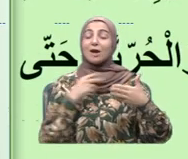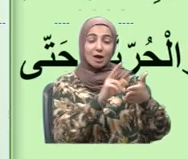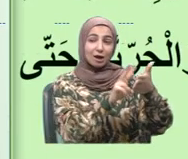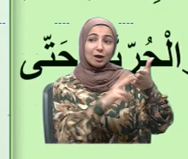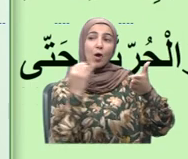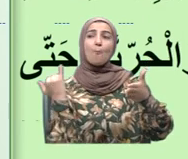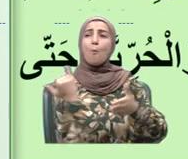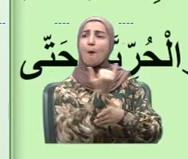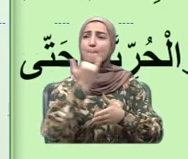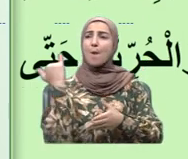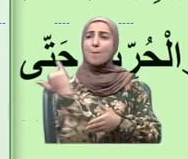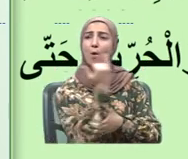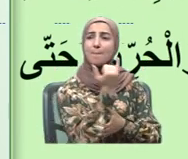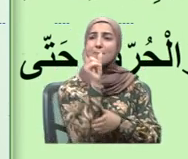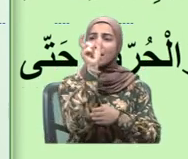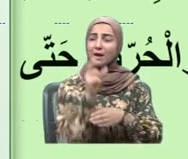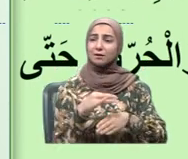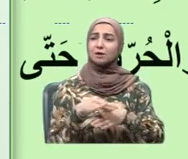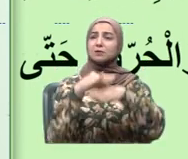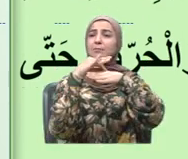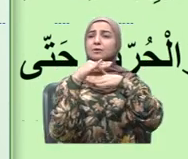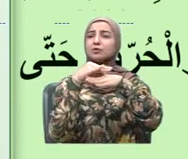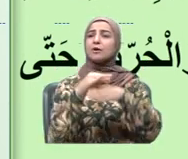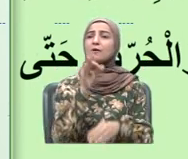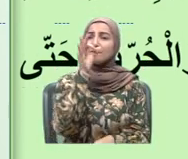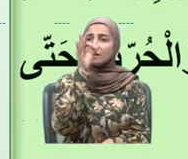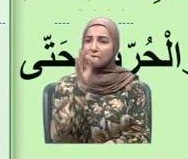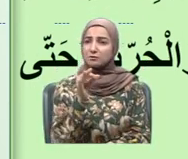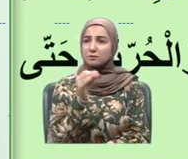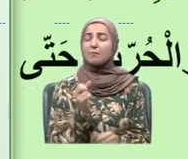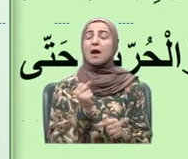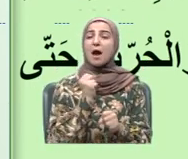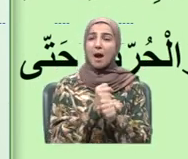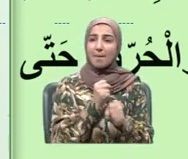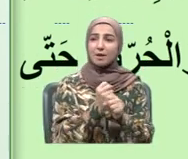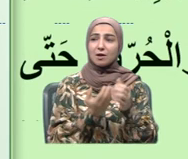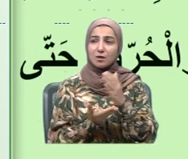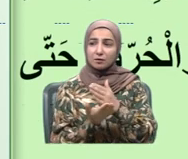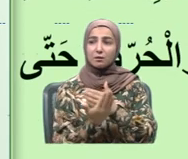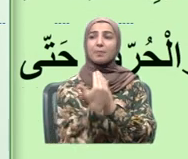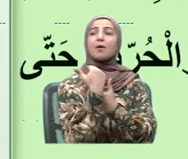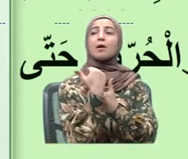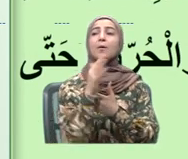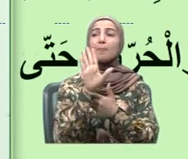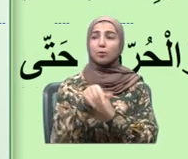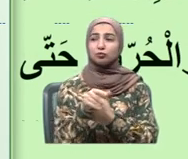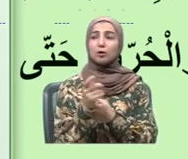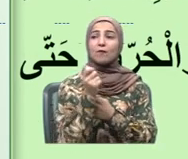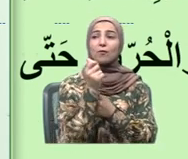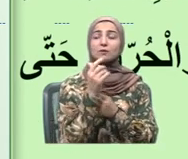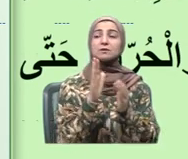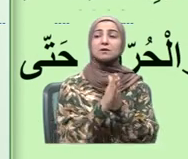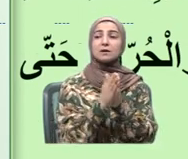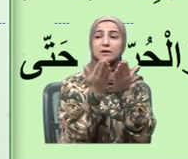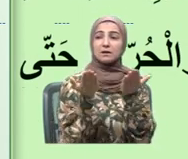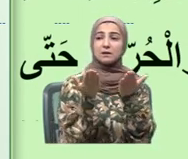حياة البشر، لذلك وجب تفعيل دور الطباعة ومراعاة سعر الكتاب